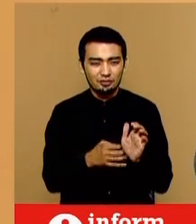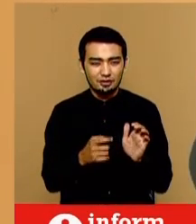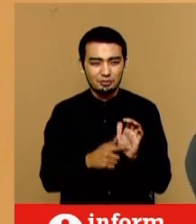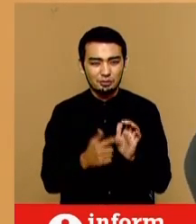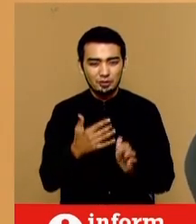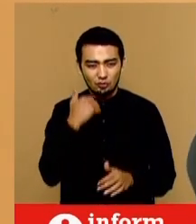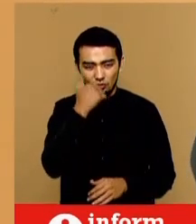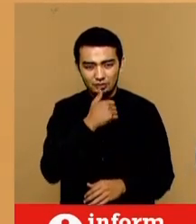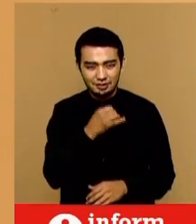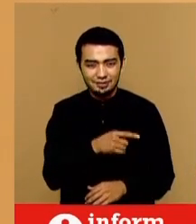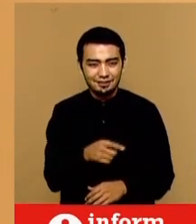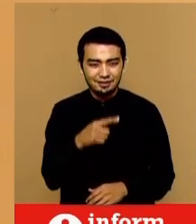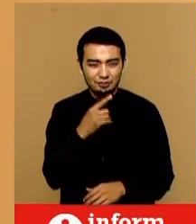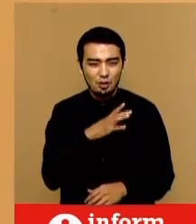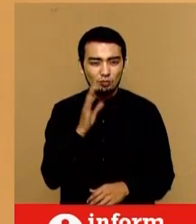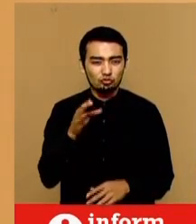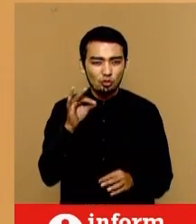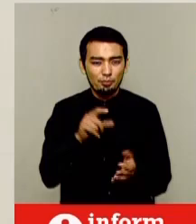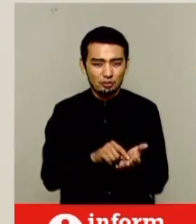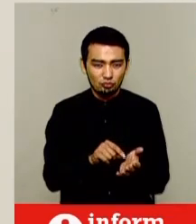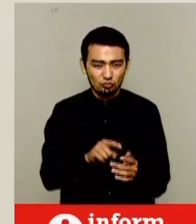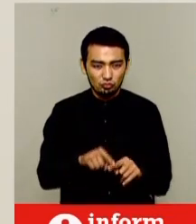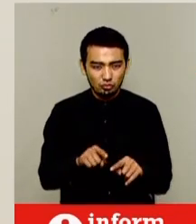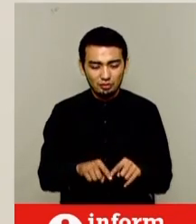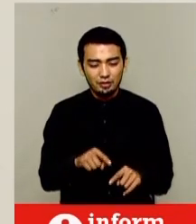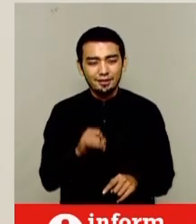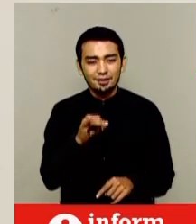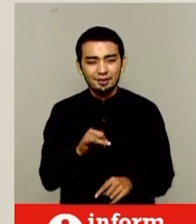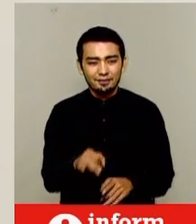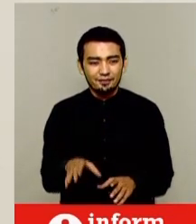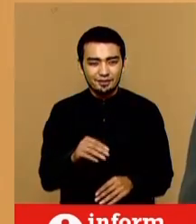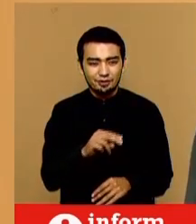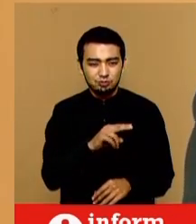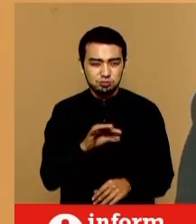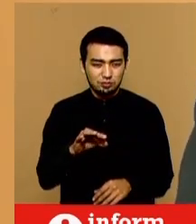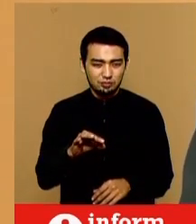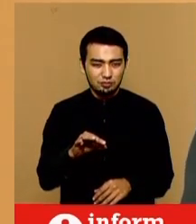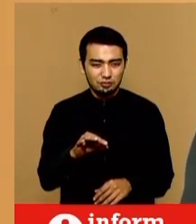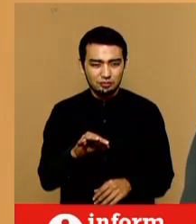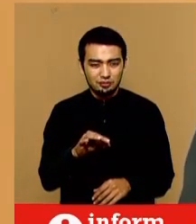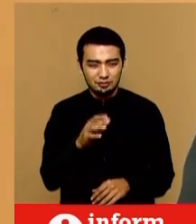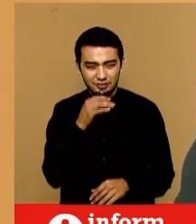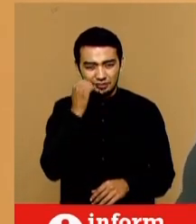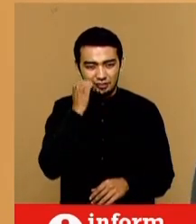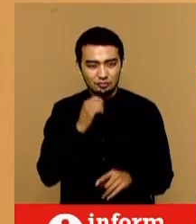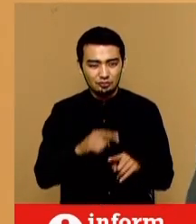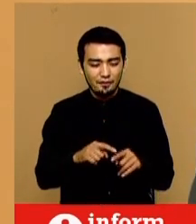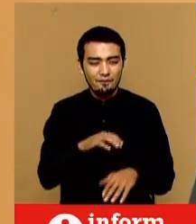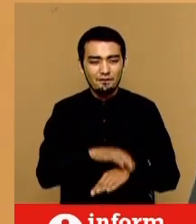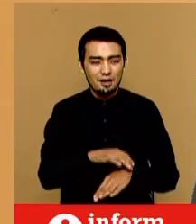Потому что они являются будущими пенсионерами, учитывая все факторы инфляции, все